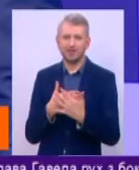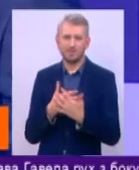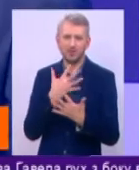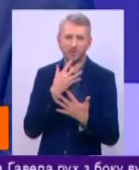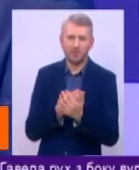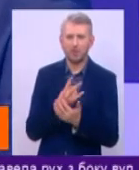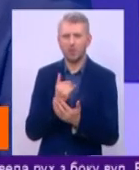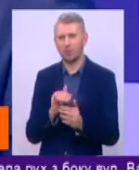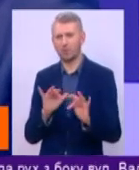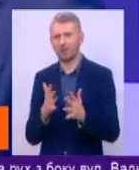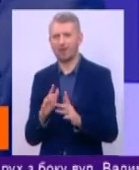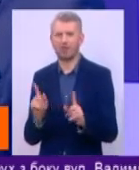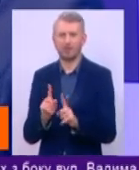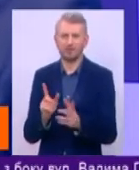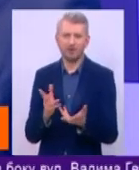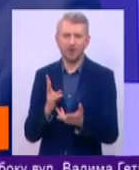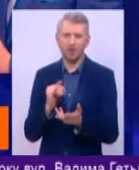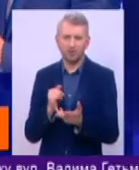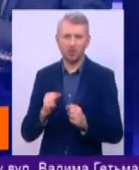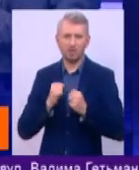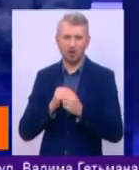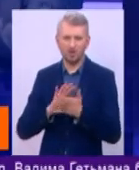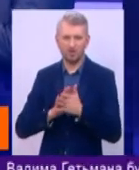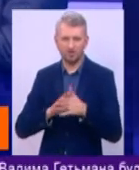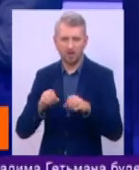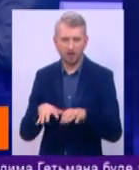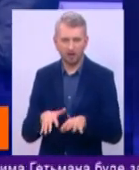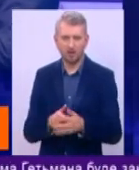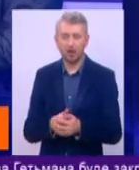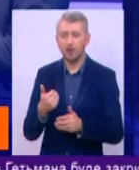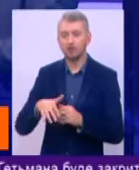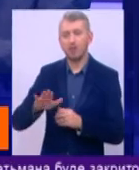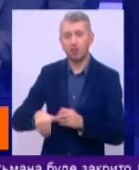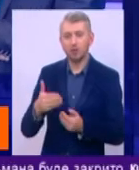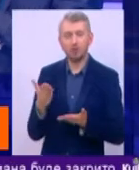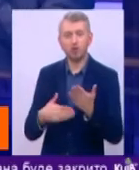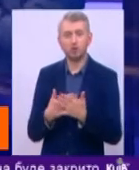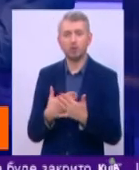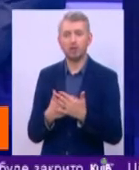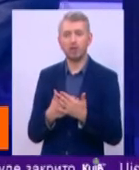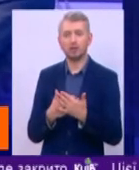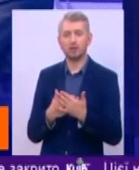так, сталося, все якось намагається владнати. Вже потім, якщо, наприклад,